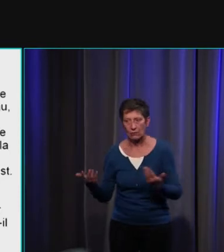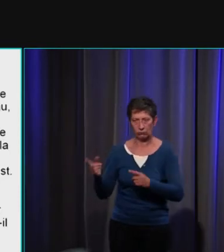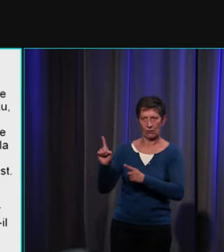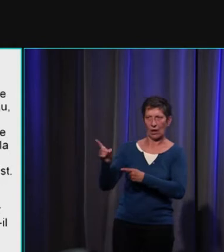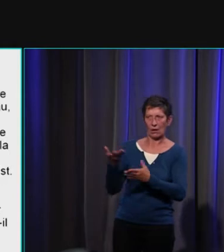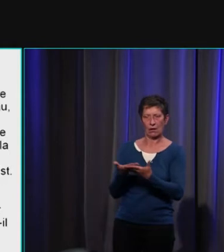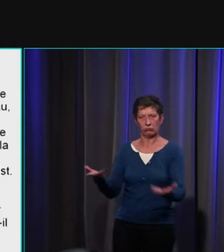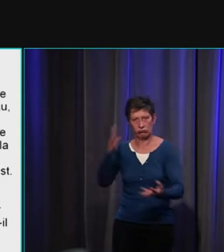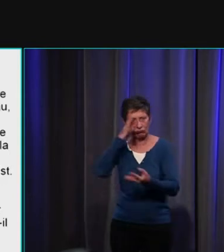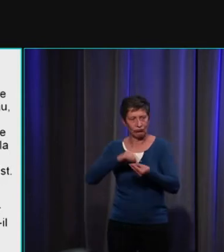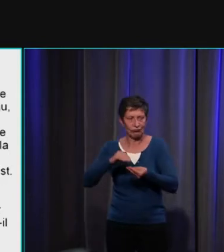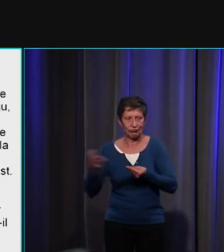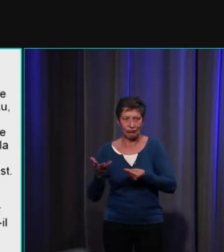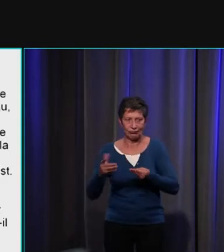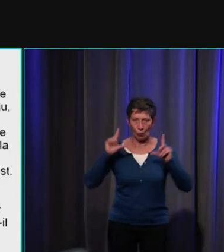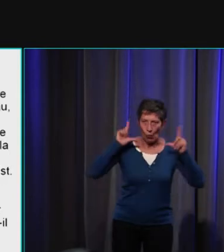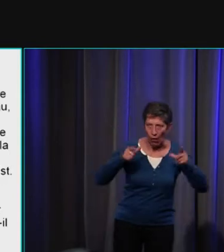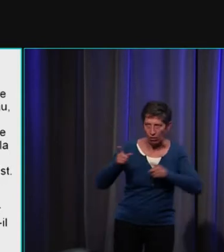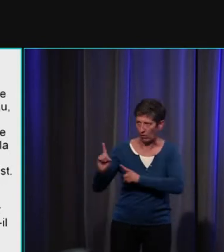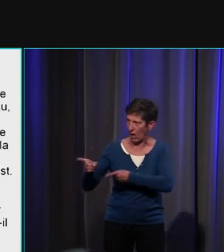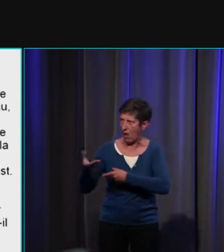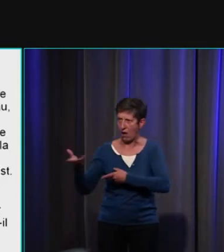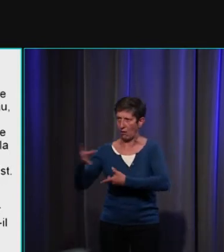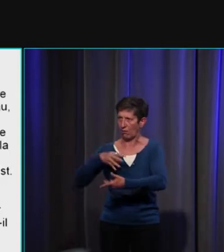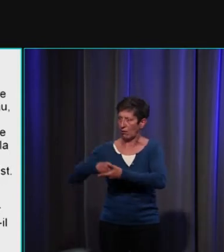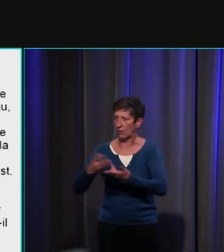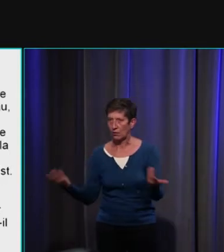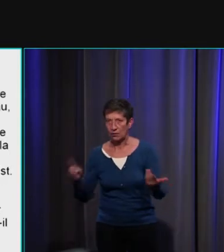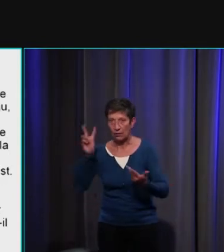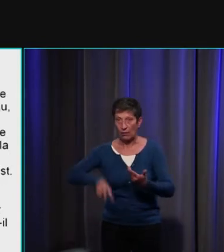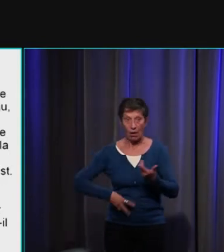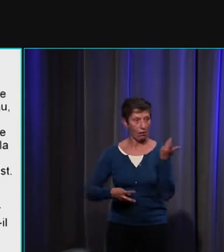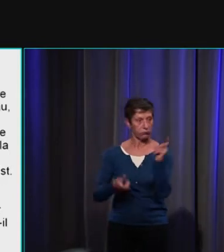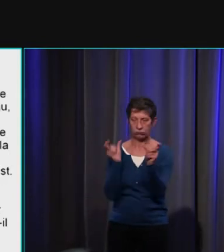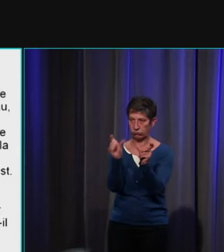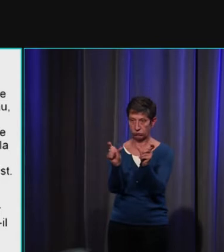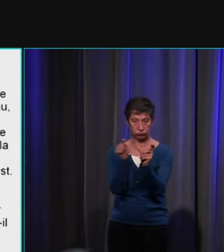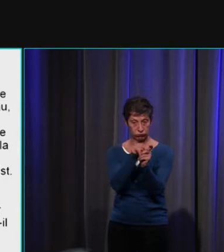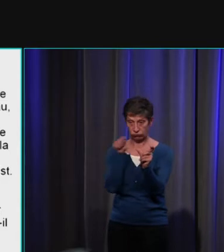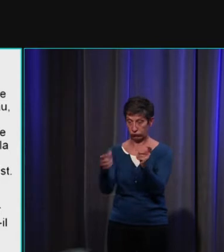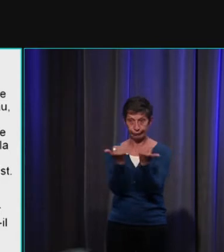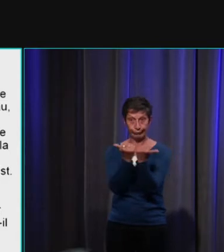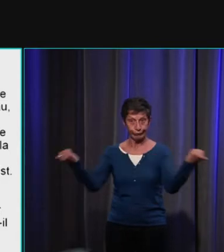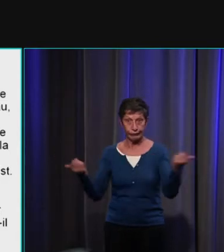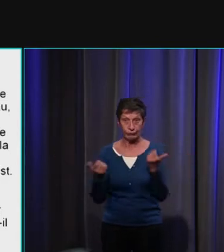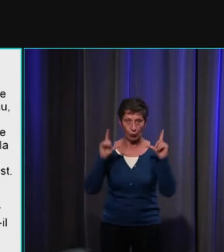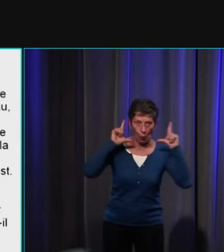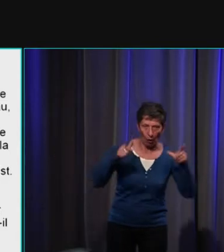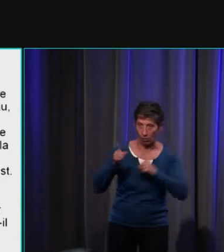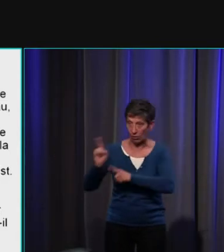passe là ya un problème - et guerrier c'est vraiment là encore l'oxymore par excellence et contradictoires dans les termes ça va pas